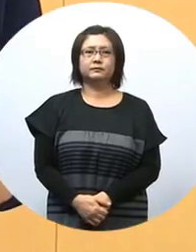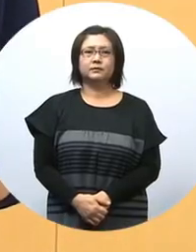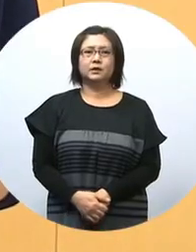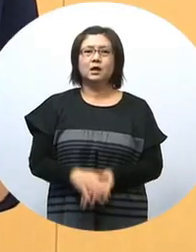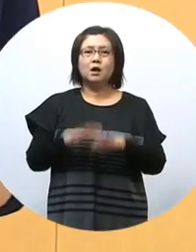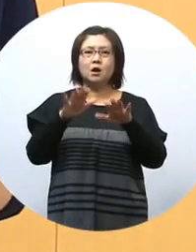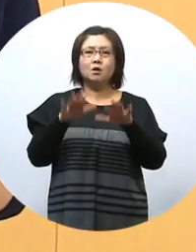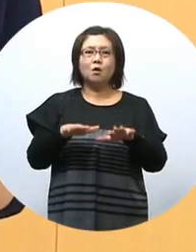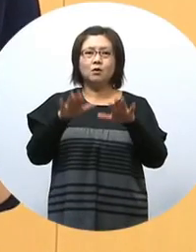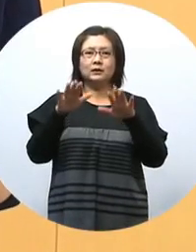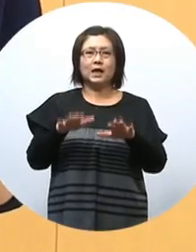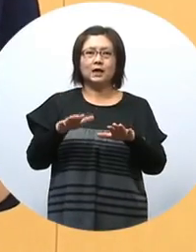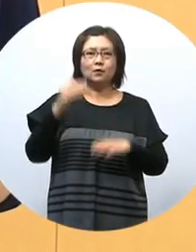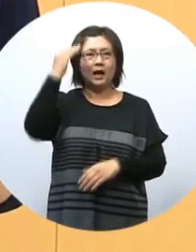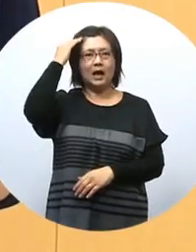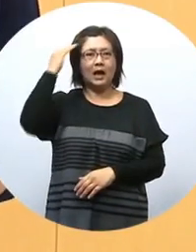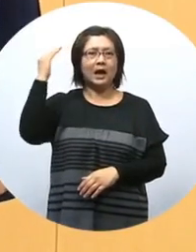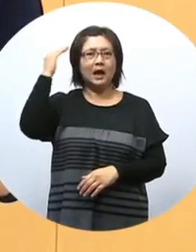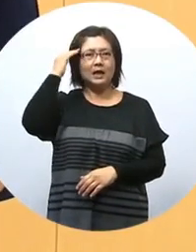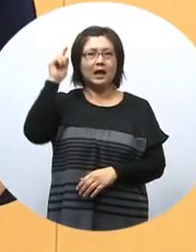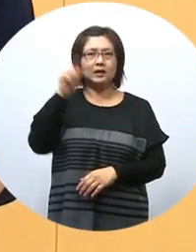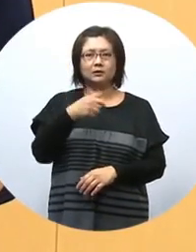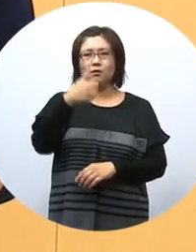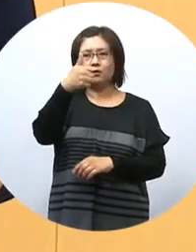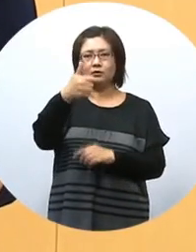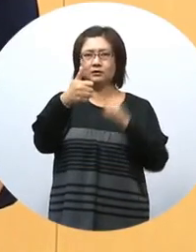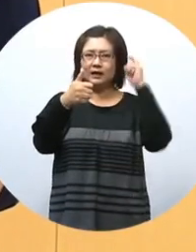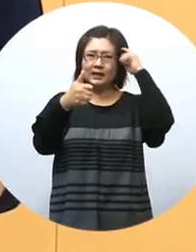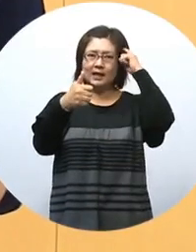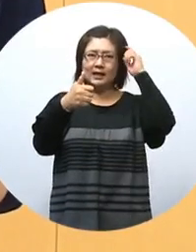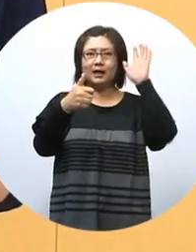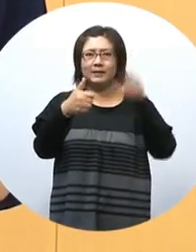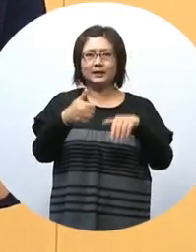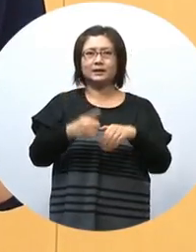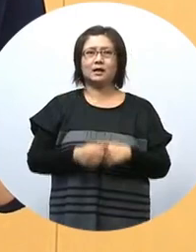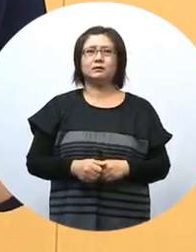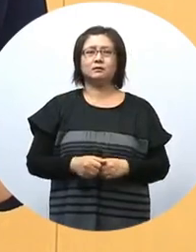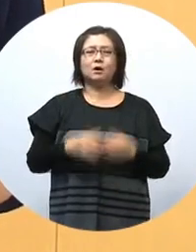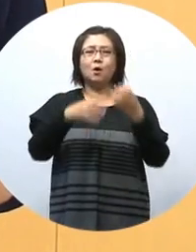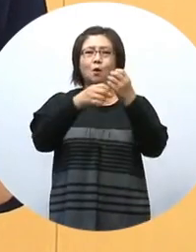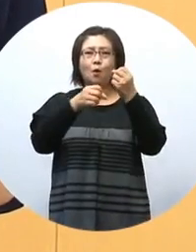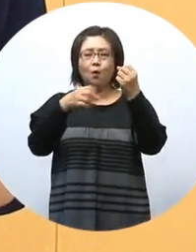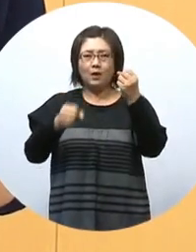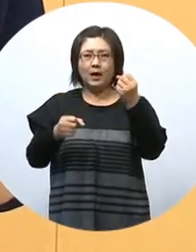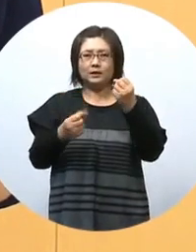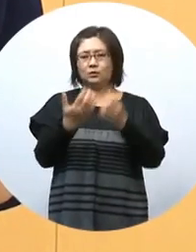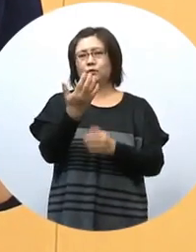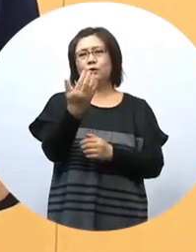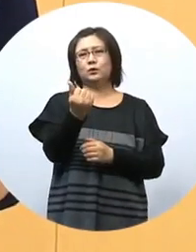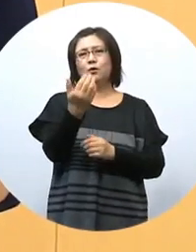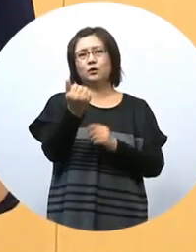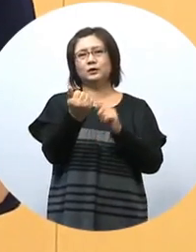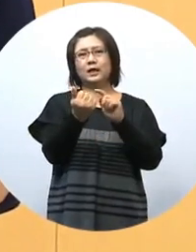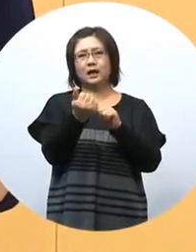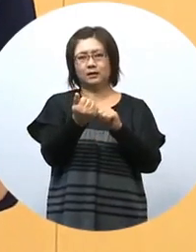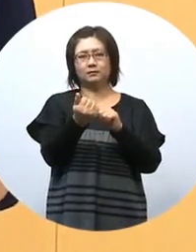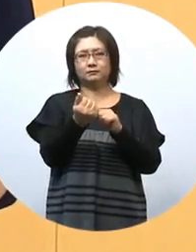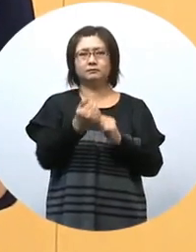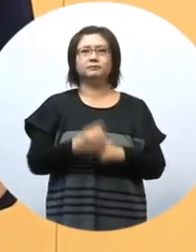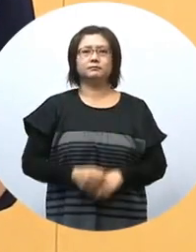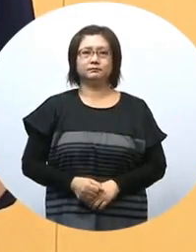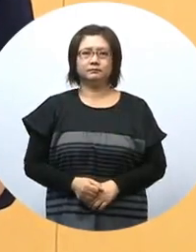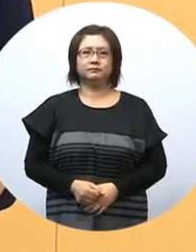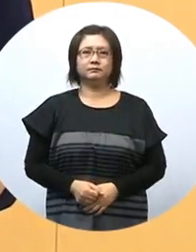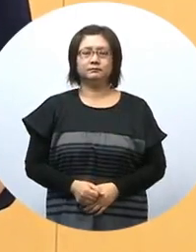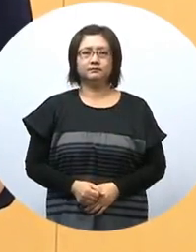今回のメニューは菅野くんが考えてくれました。 はい、ほうれん草の餃子です。 餃子といえば、ニンニクやニラ